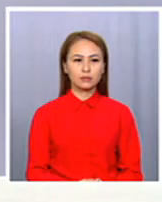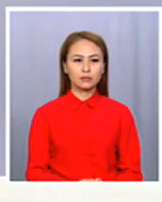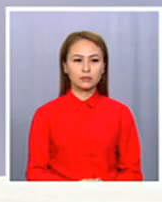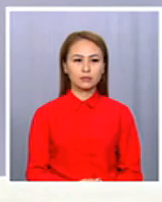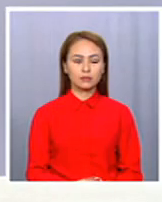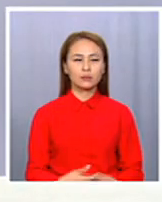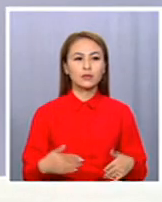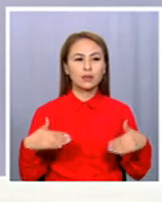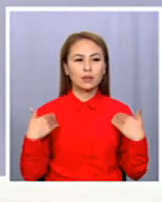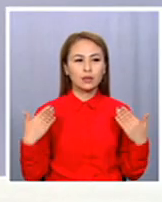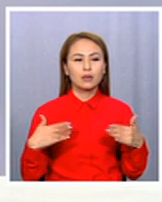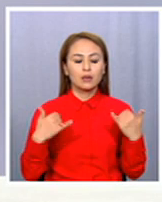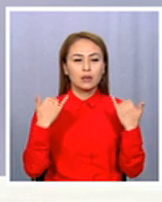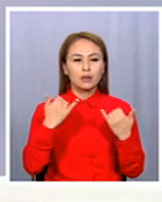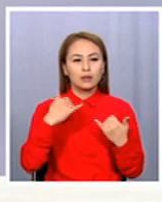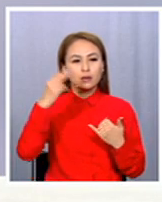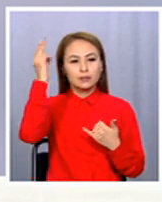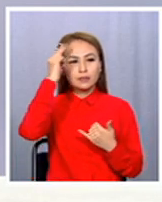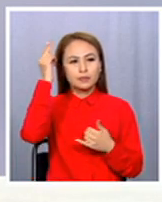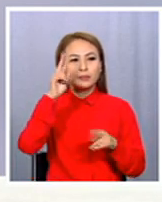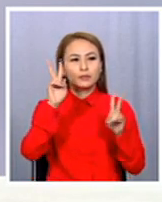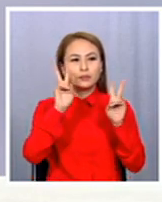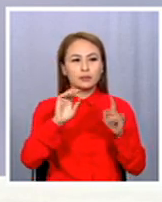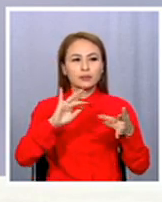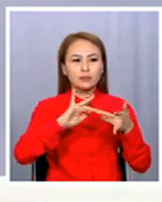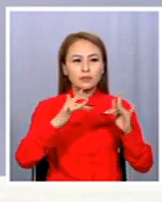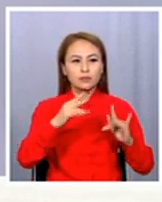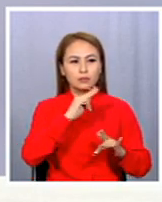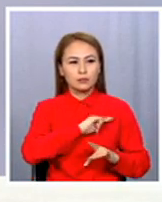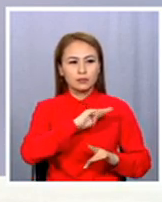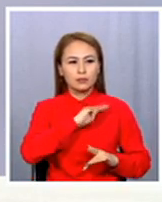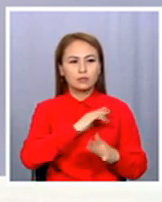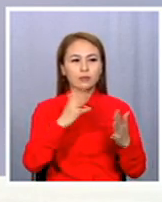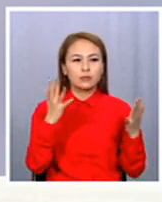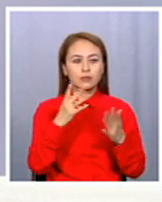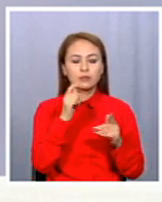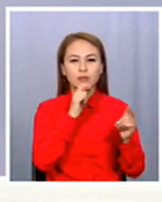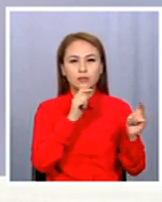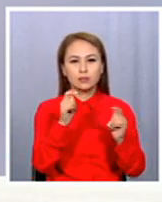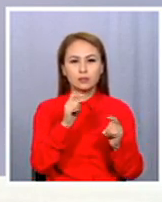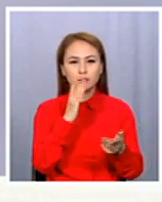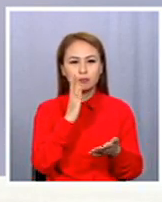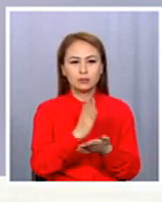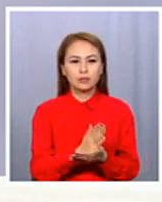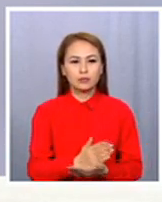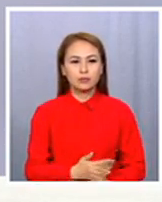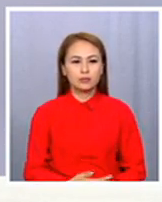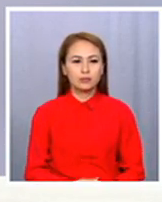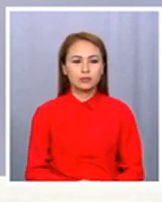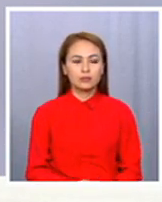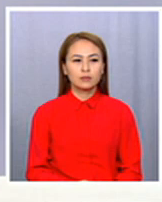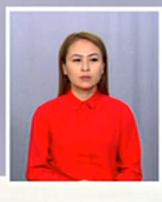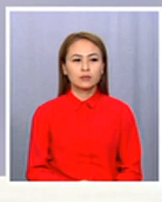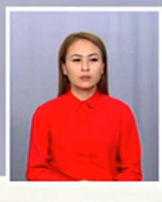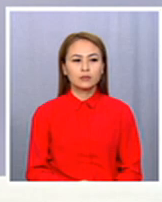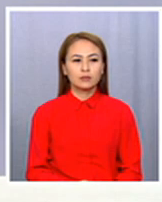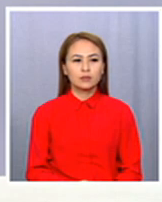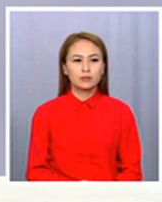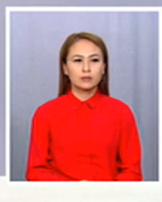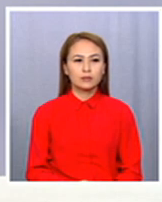Сәлеметсіздер ме? Бүгінгі сабағымыздың тақырыбы интернетте жұмыс істеудің қандай қауіп-қатері бар?